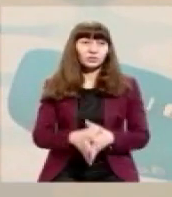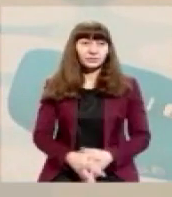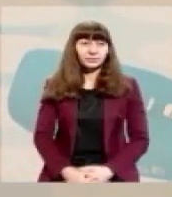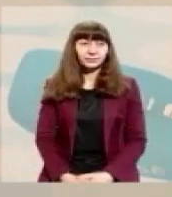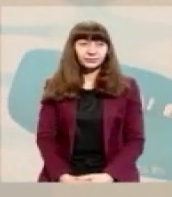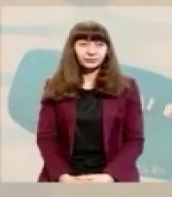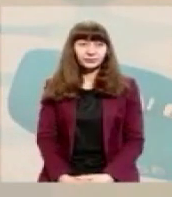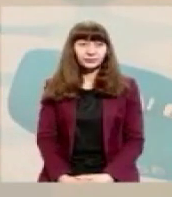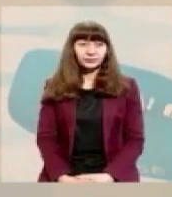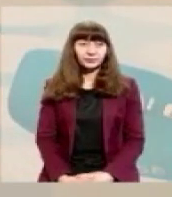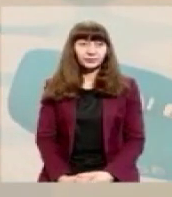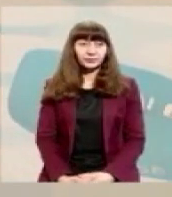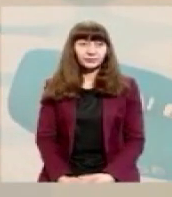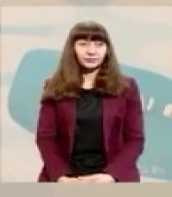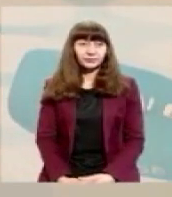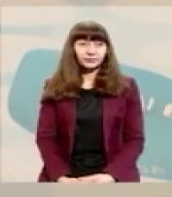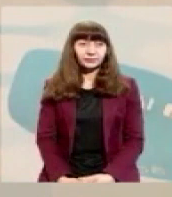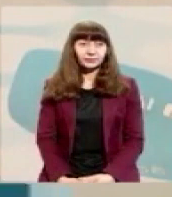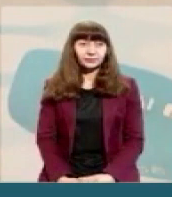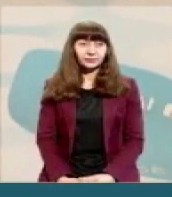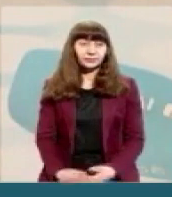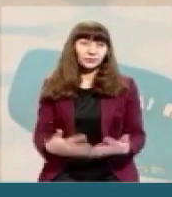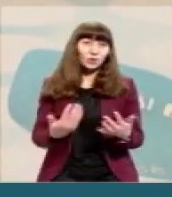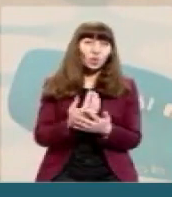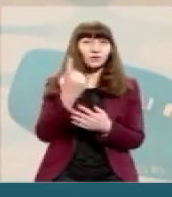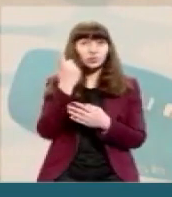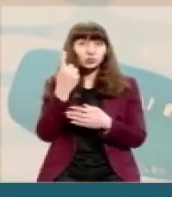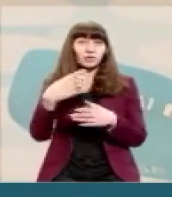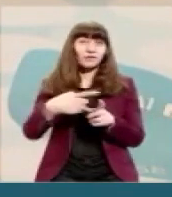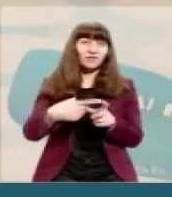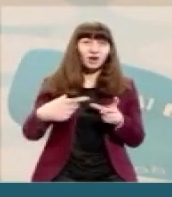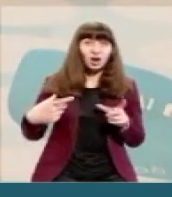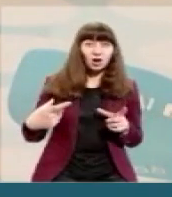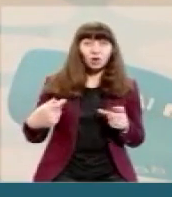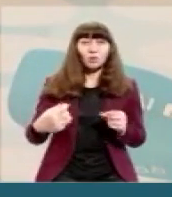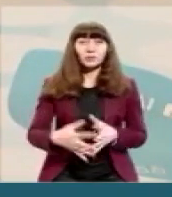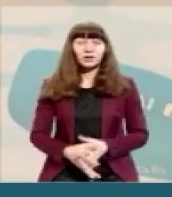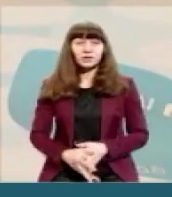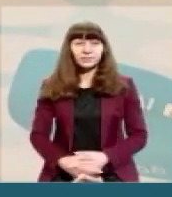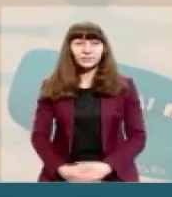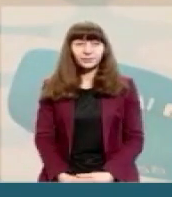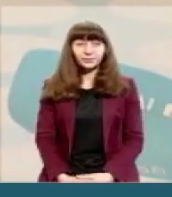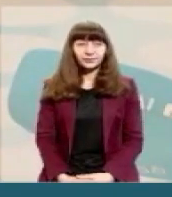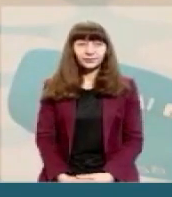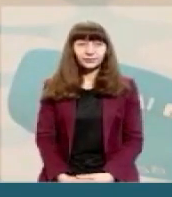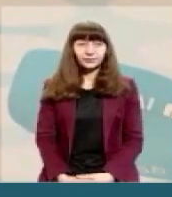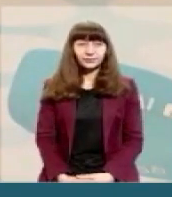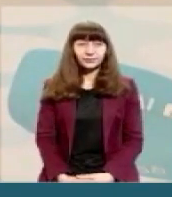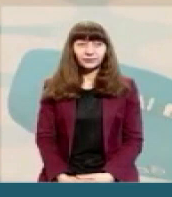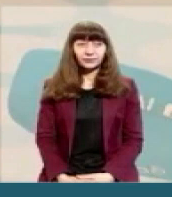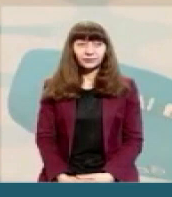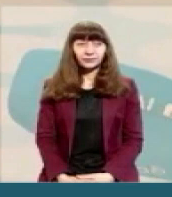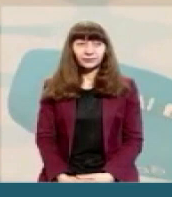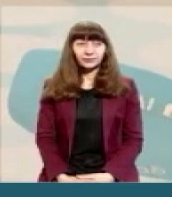же договоренность была, он ему продал. Ну как новый телефон в коробке. Данные-то установлены, он в гражданском порядке уже